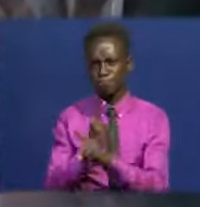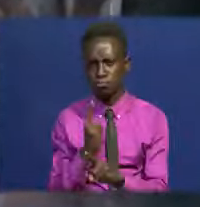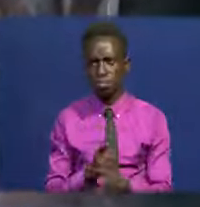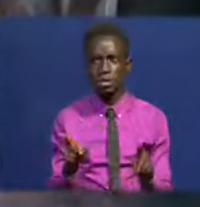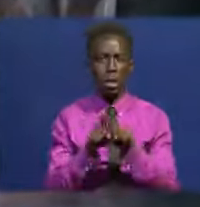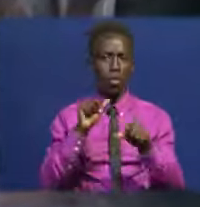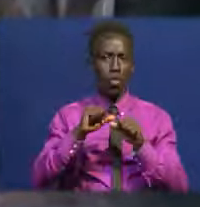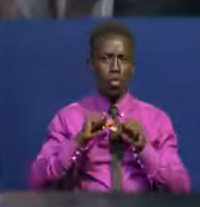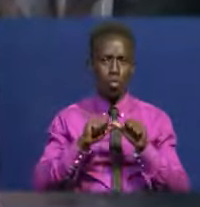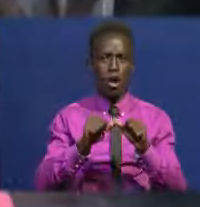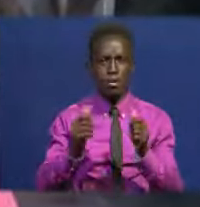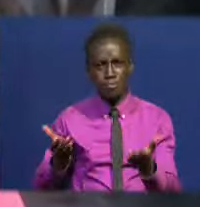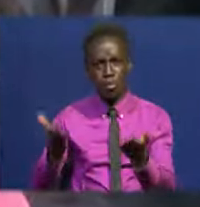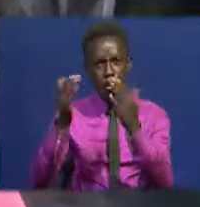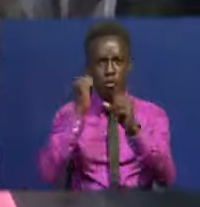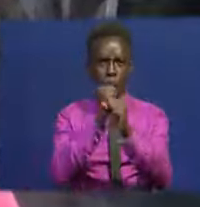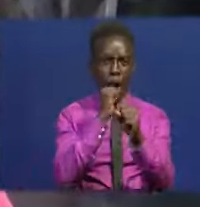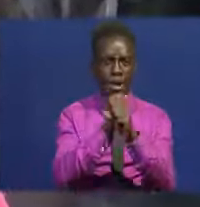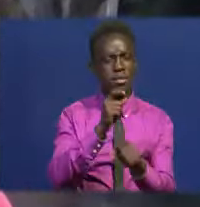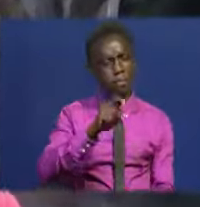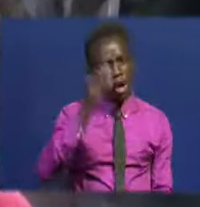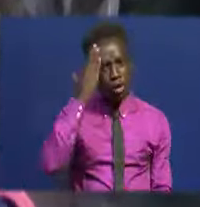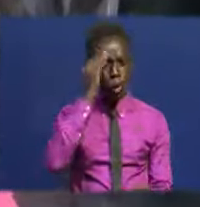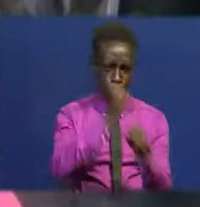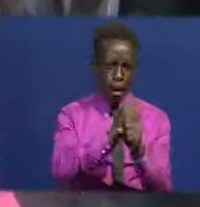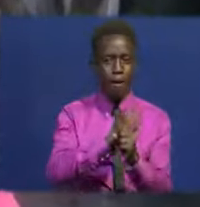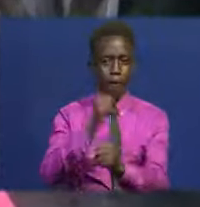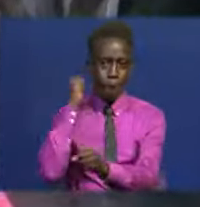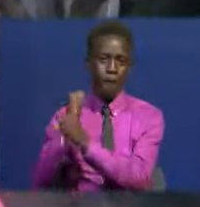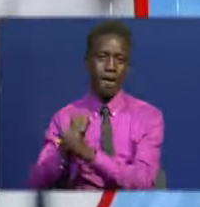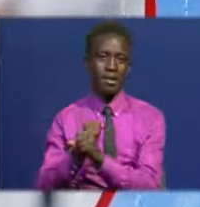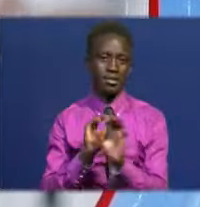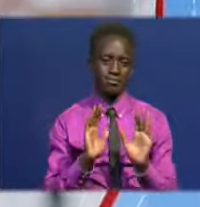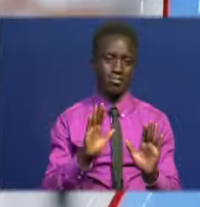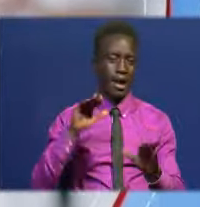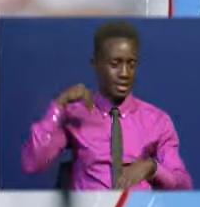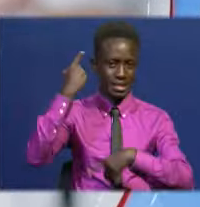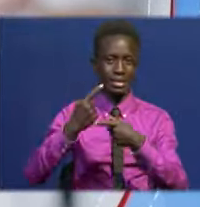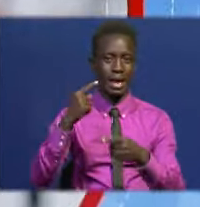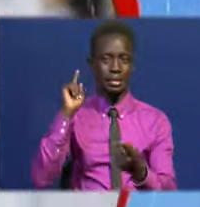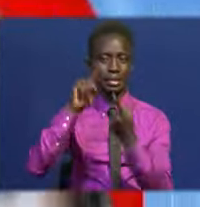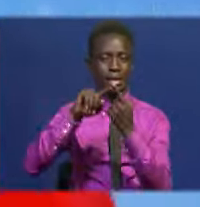kuinua pia, tujue kazi ni kazi na hustle ni hustle, au sio? Hadi next time.